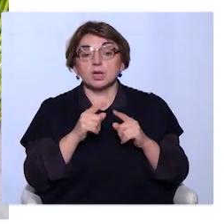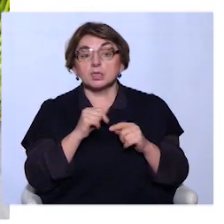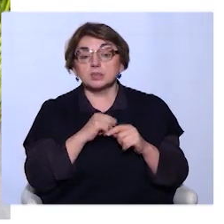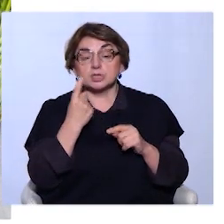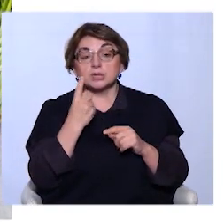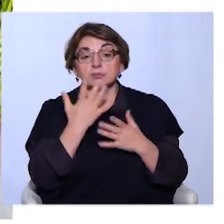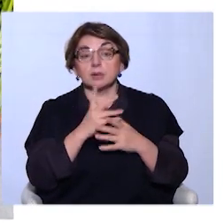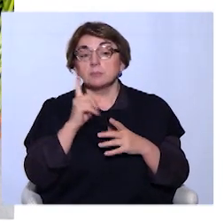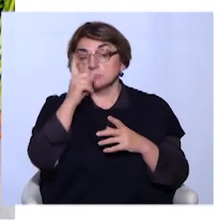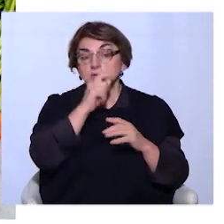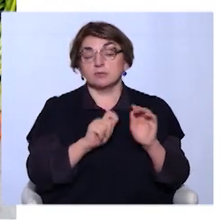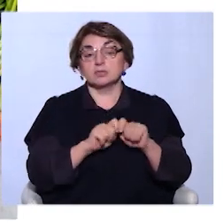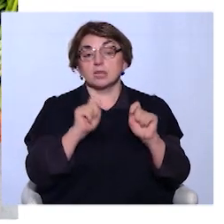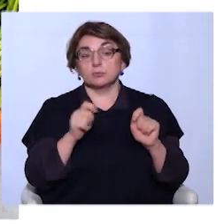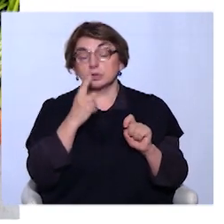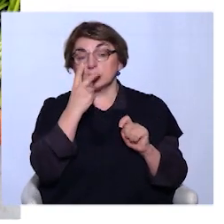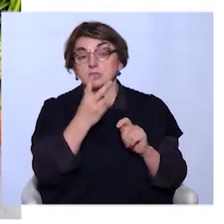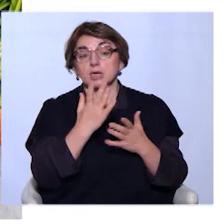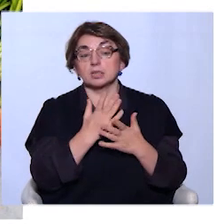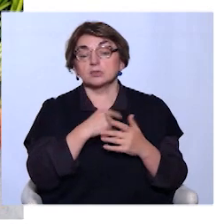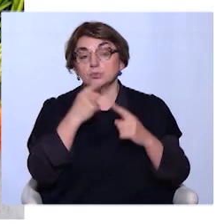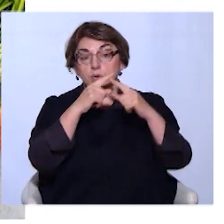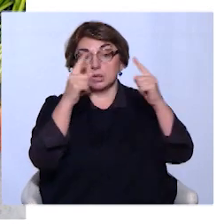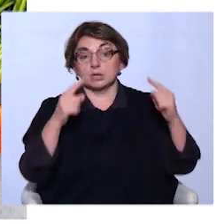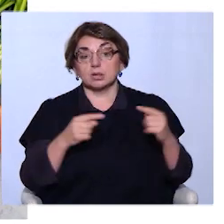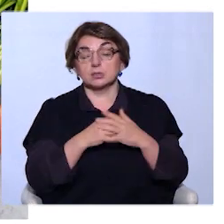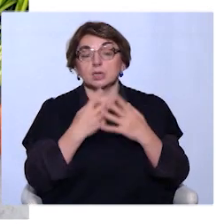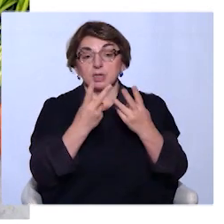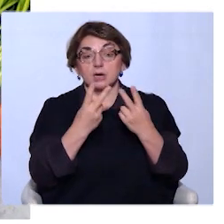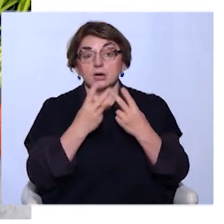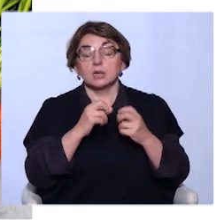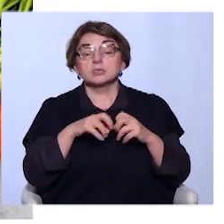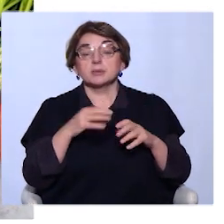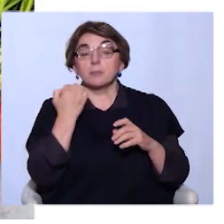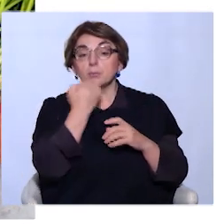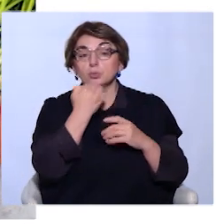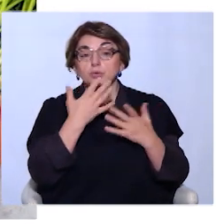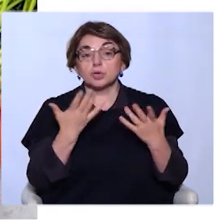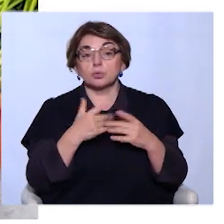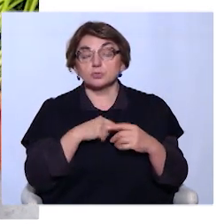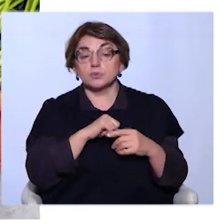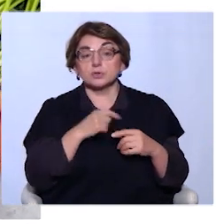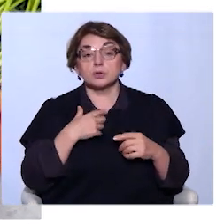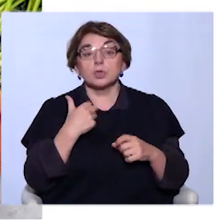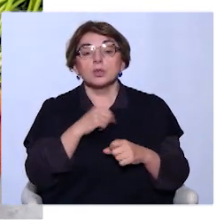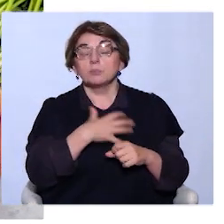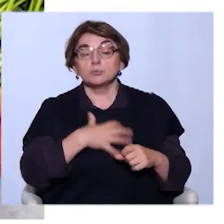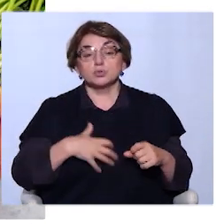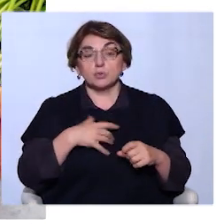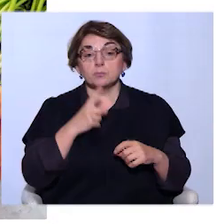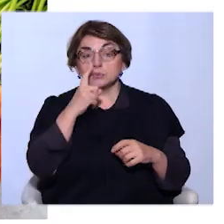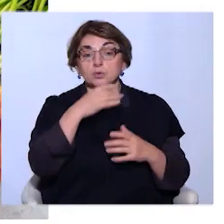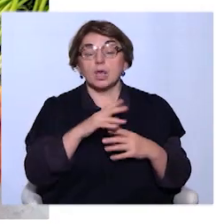კიდევ ერთი მჟავა წარმოგიდგინოთ. ანუ ეკრანზე არის გამოსახული პროდუქცია, რომელიც ჩვენთვის მნიშვნელოვან